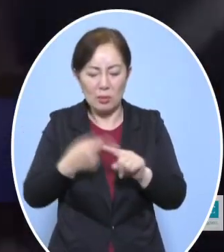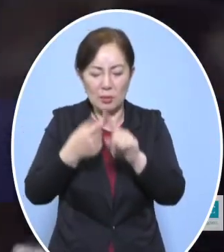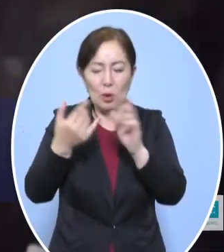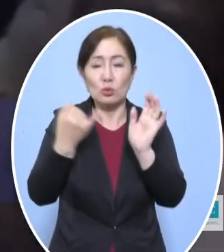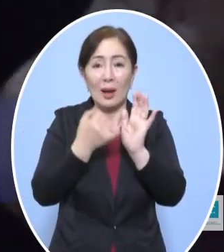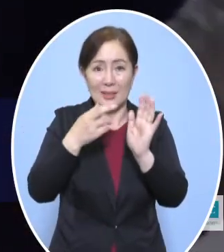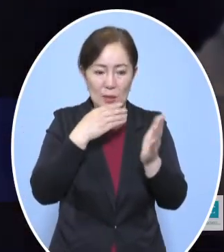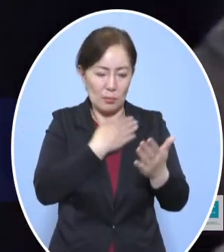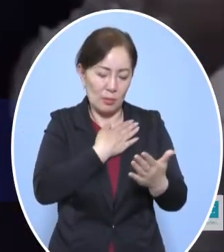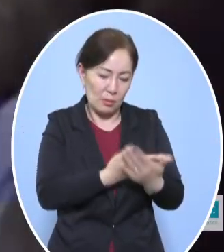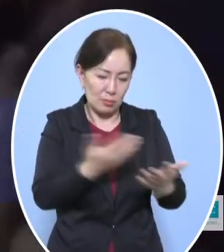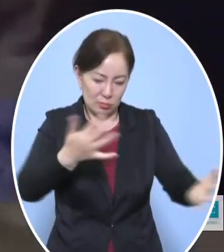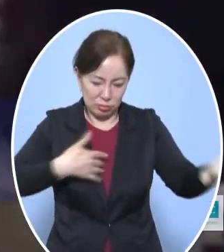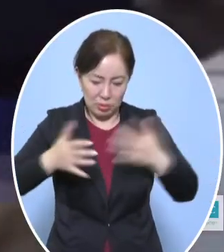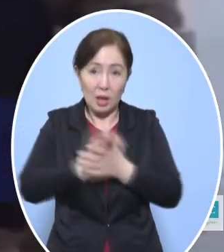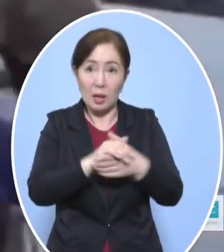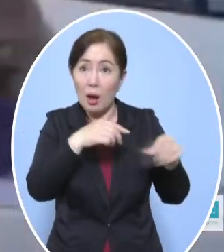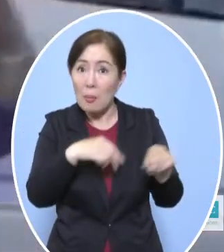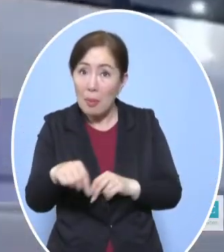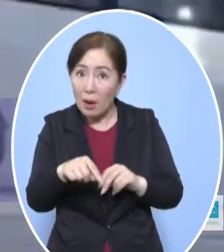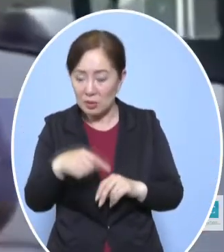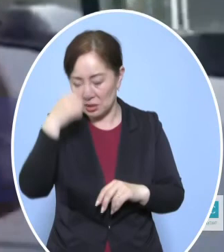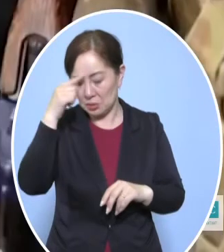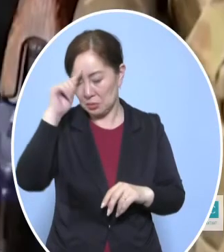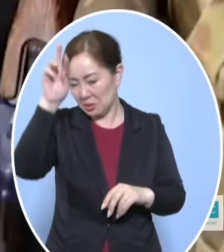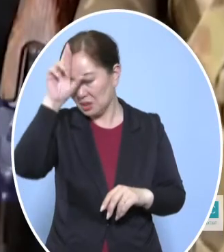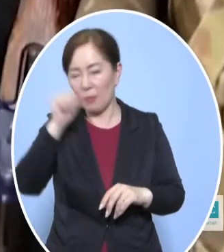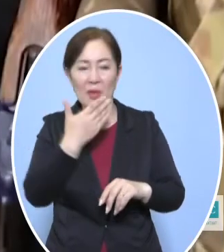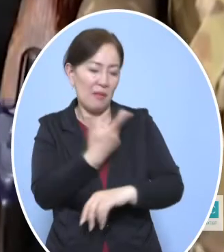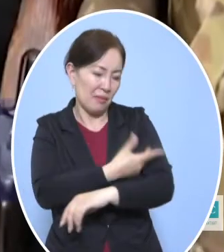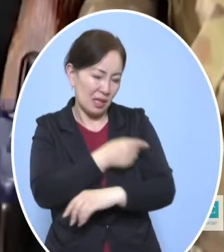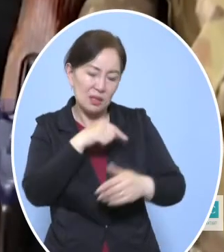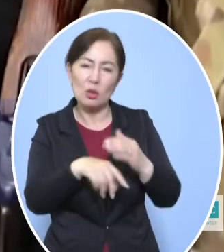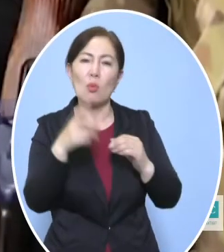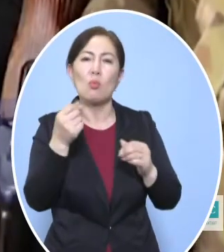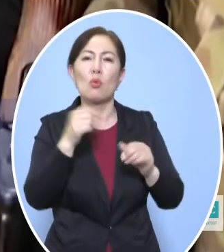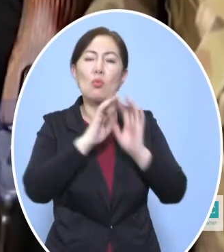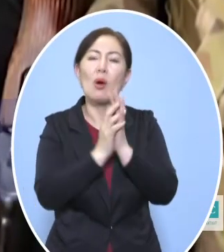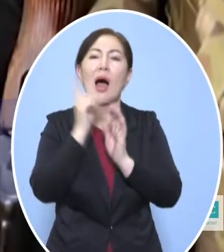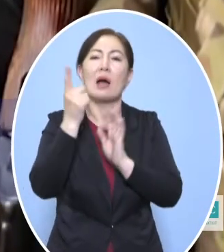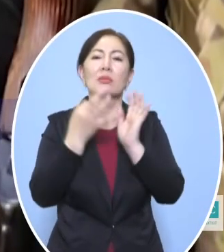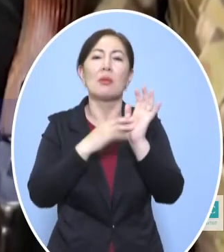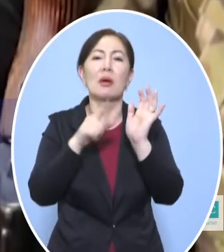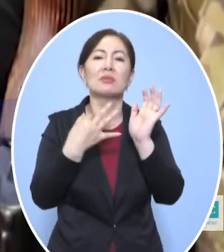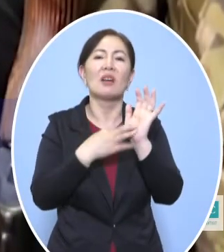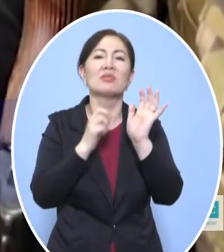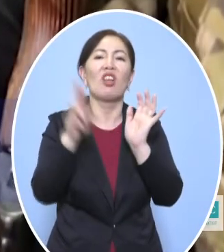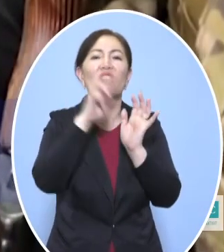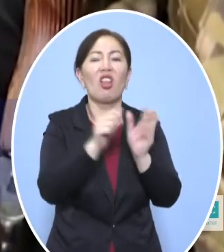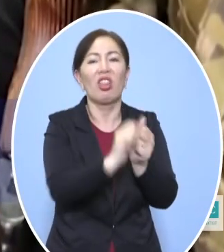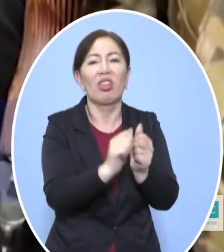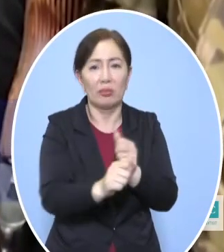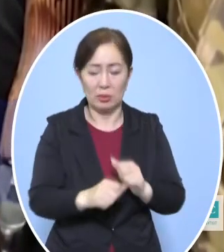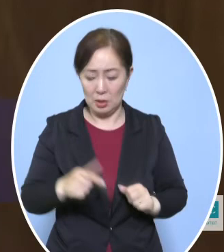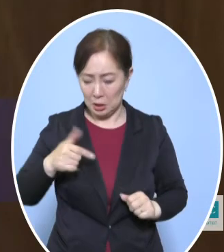нийт 6 сая тонн хүмүүлийн тусламж болгон авах гэрээ байгуулсан үед эрүүл мэндийн ам вакцинд 18.8 сая ам доллар зарцуулсан